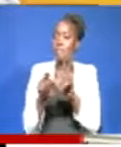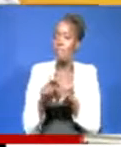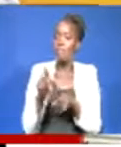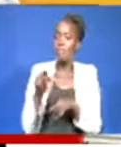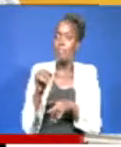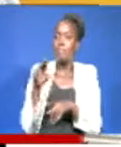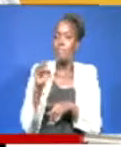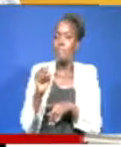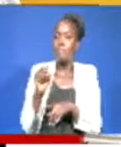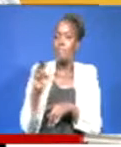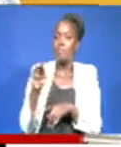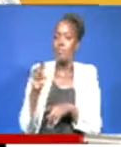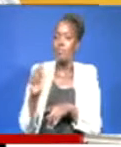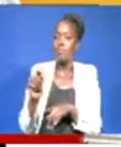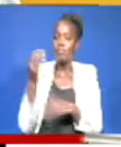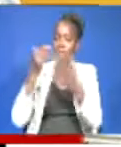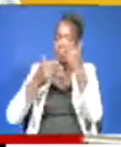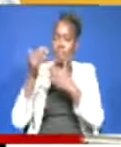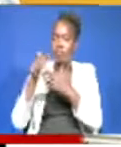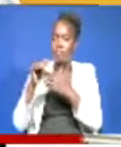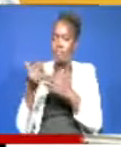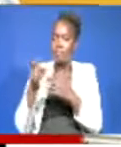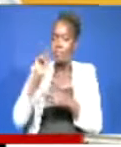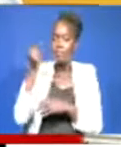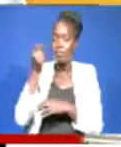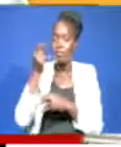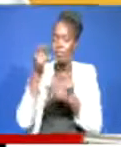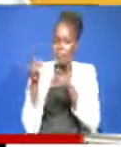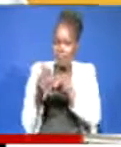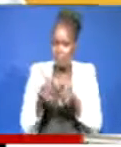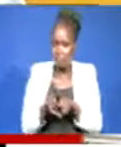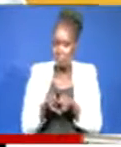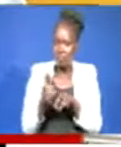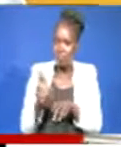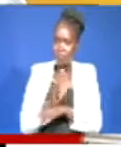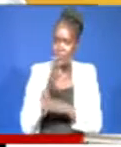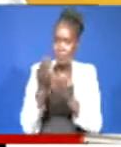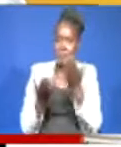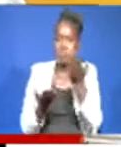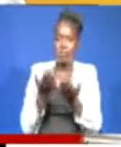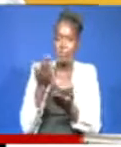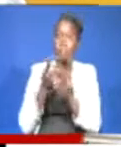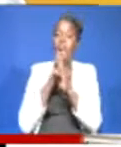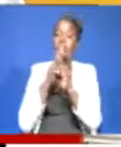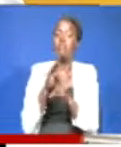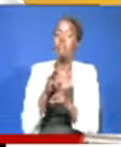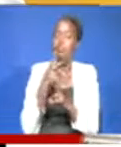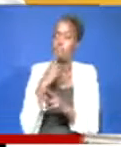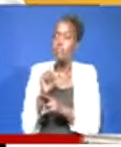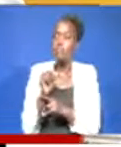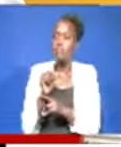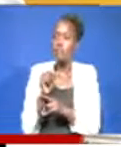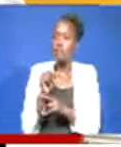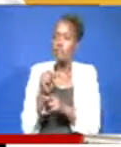ma university ya hata inchi ya Kenya ambayo pia wanatumia kulinganisha ripoti hizi. Kwa hivyo kutoka mwaka